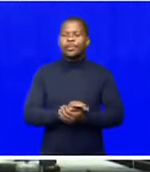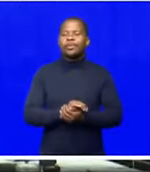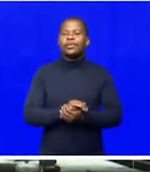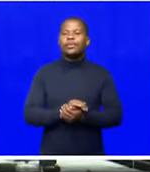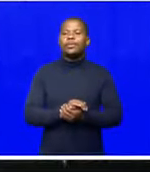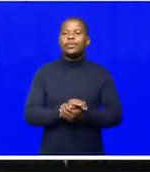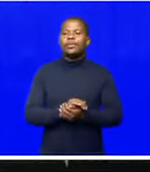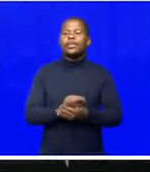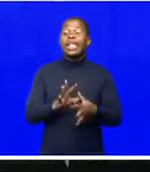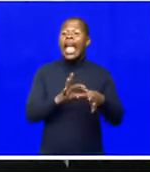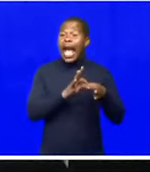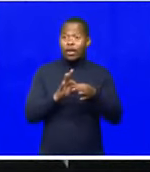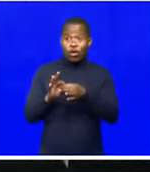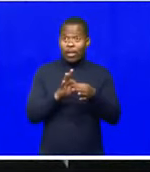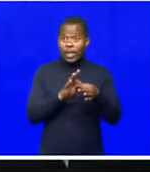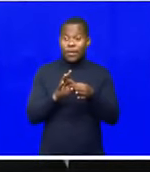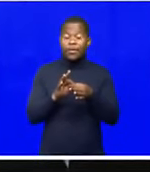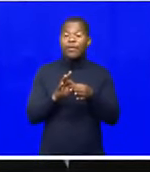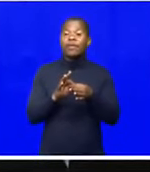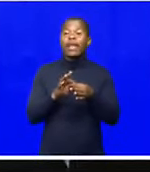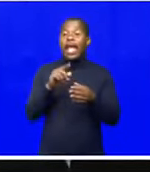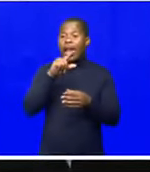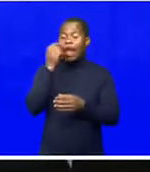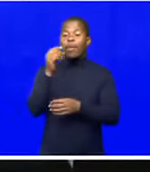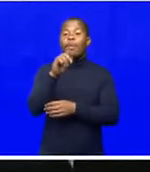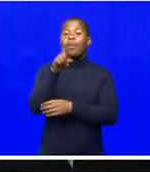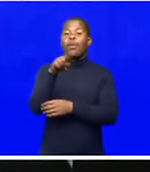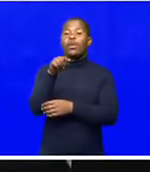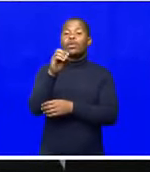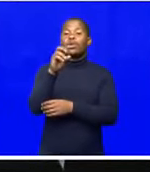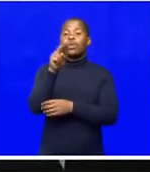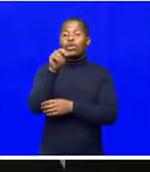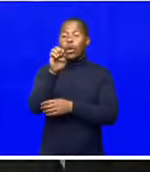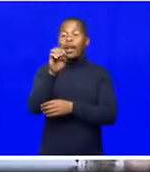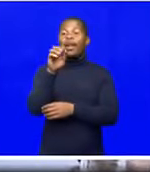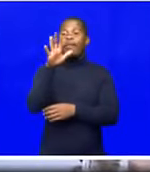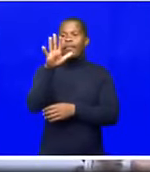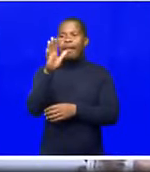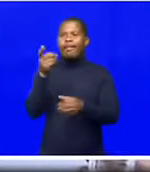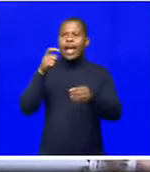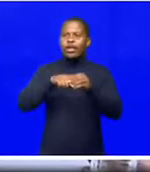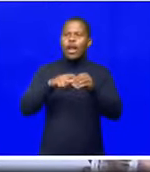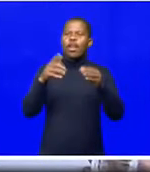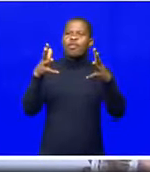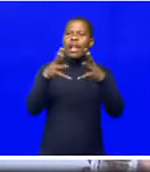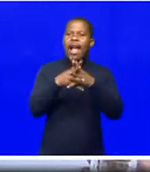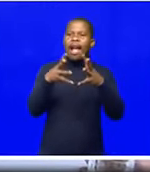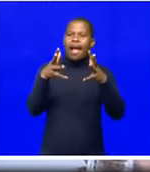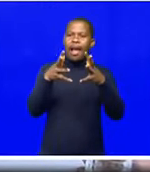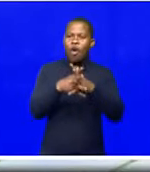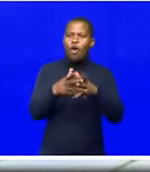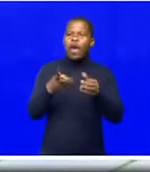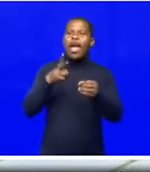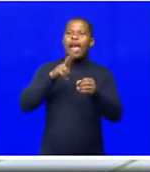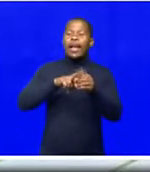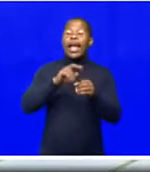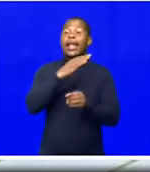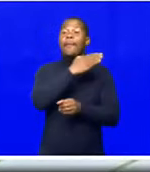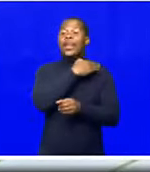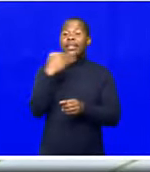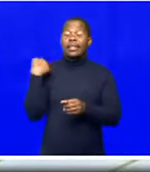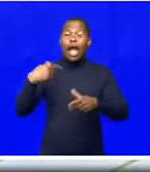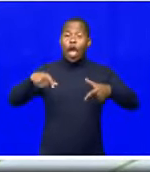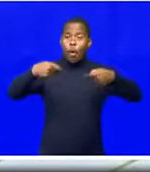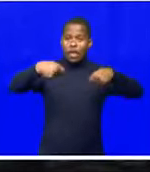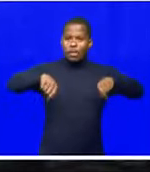seAfrica letwa ngeZone 5 abambe umhlangano lapha ekhaya eSwatini avula ngokusemthethweni invuna yetemidlalo lapha ekhaya Evan Harris Matsebulungu